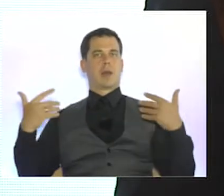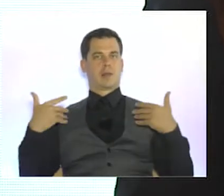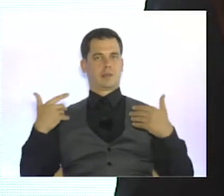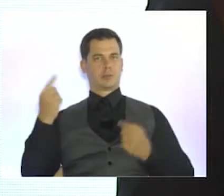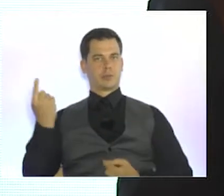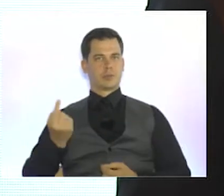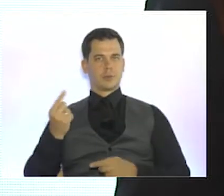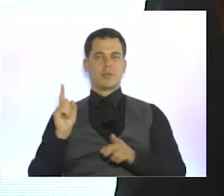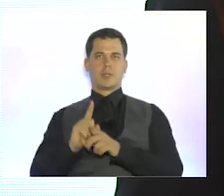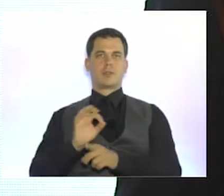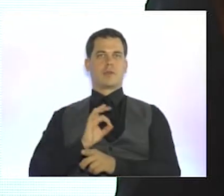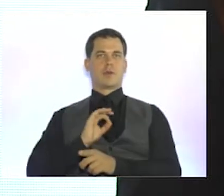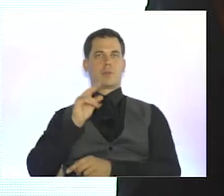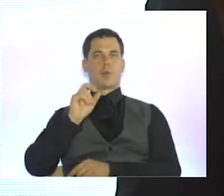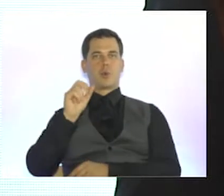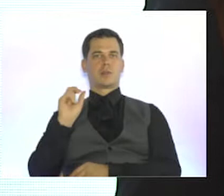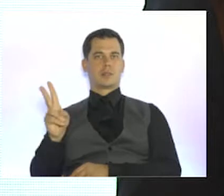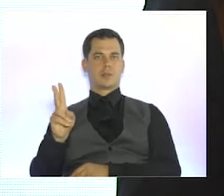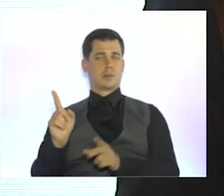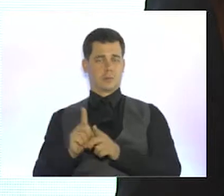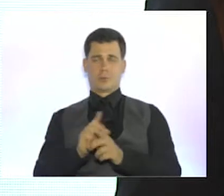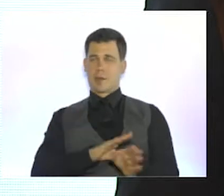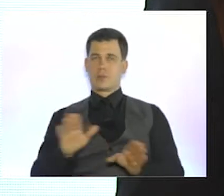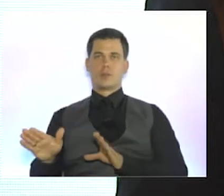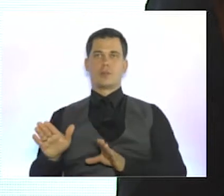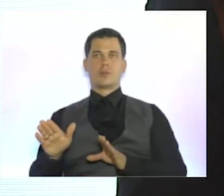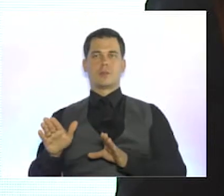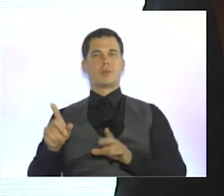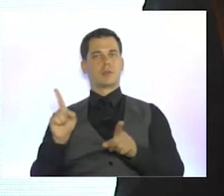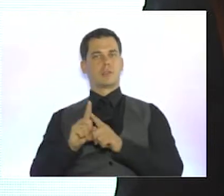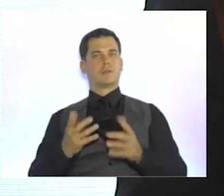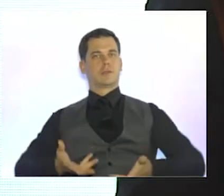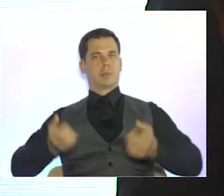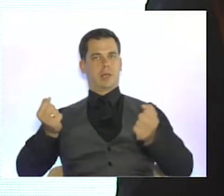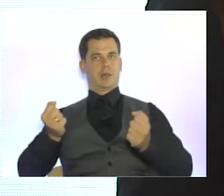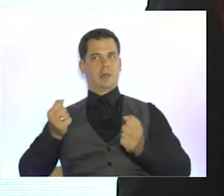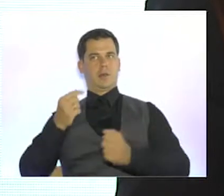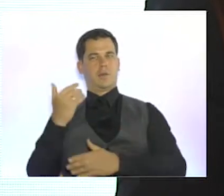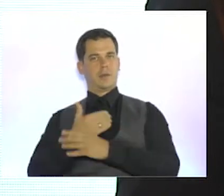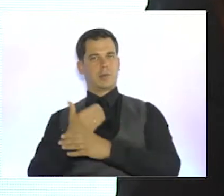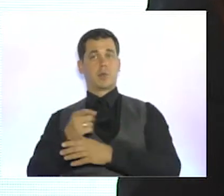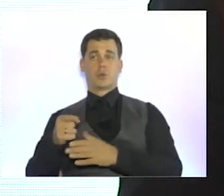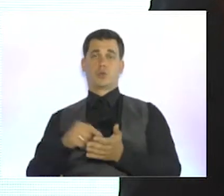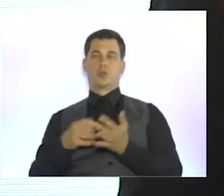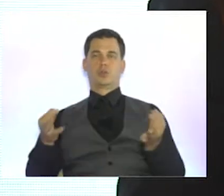przemysłowych, również tego naszego płockiego i na tym bazujemy, jest właśnie wspieranie tej przedsiębiorczości, o której